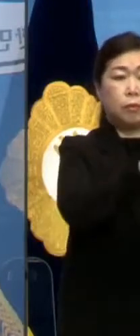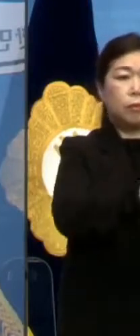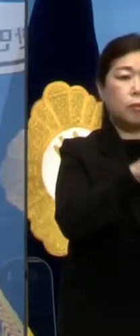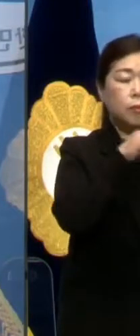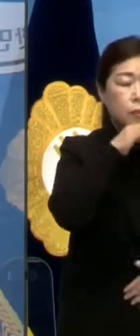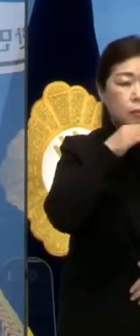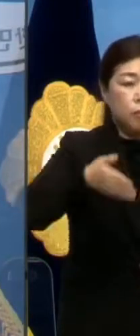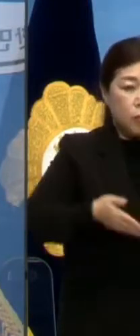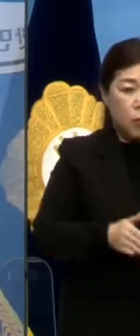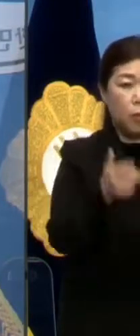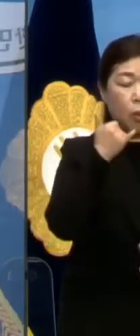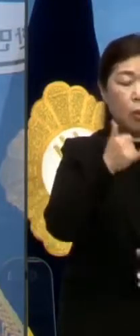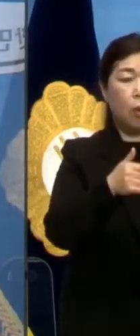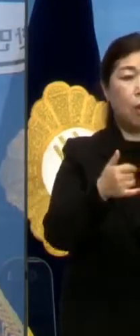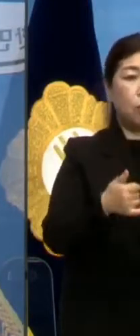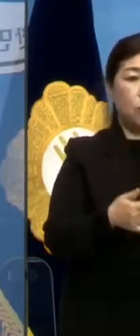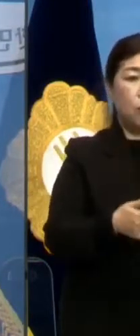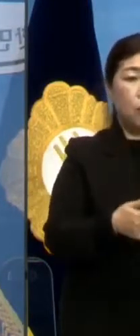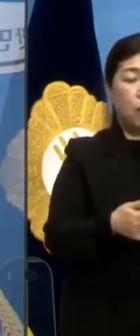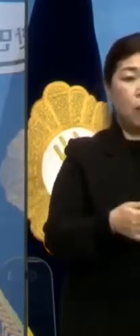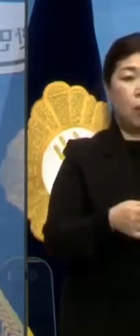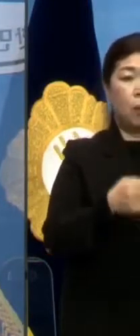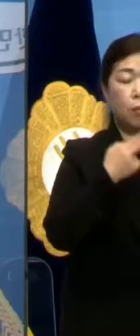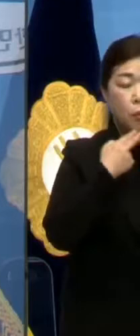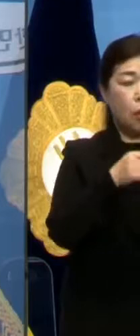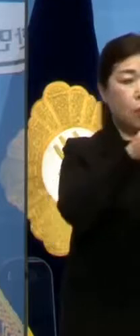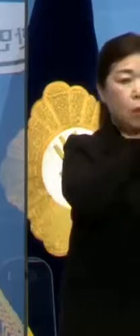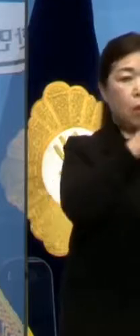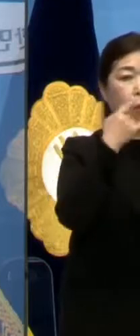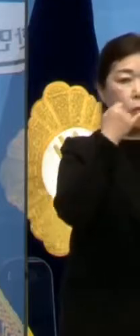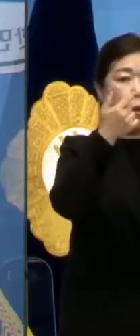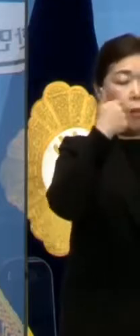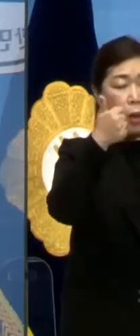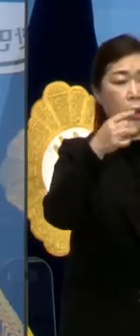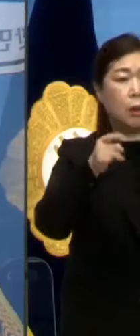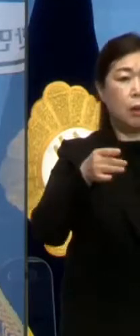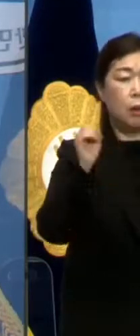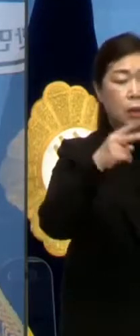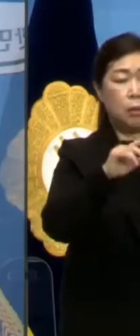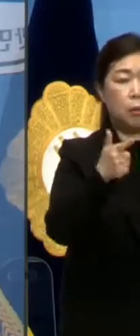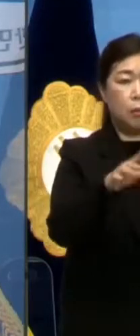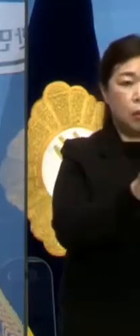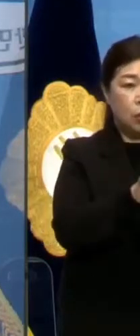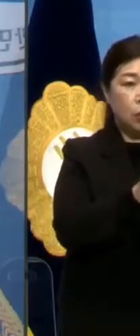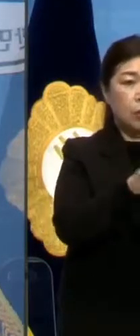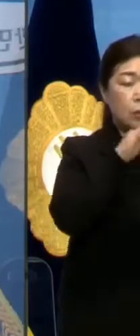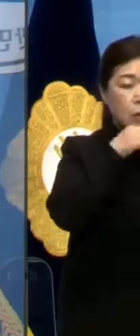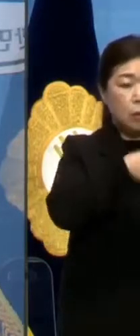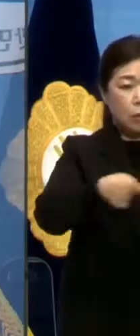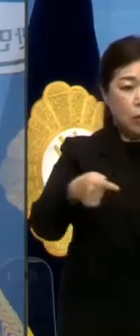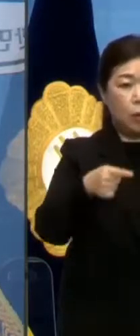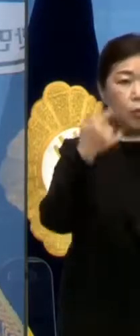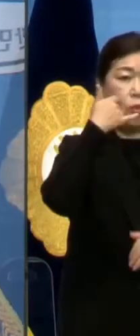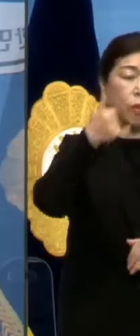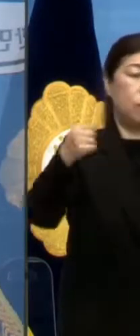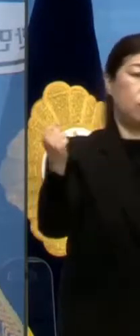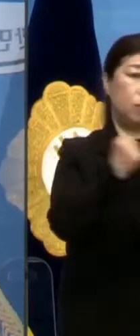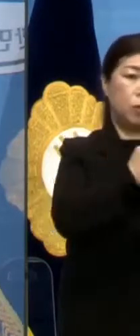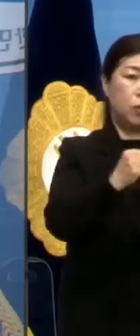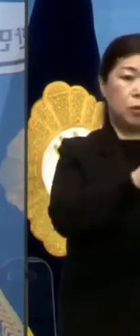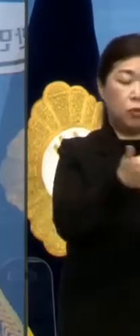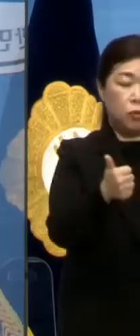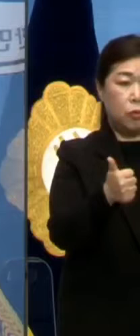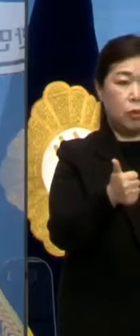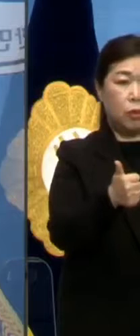친생부모, 한부모, 미혼부모 포함해서 친생부모로부터 죽임을 당한 아이가 60명입니다. 그